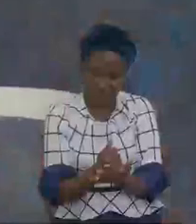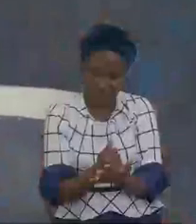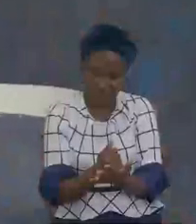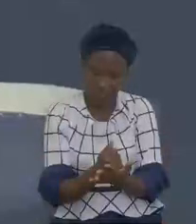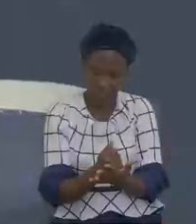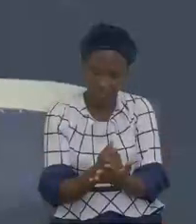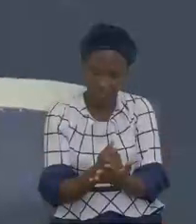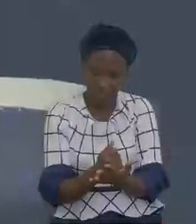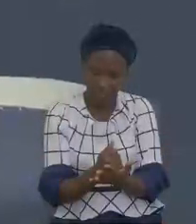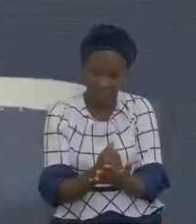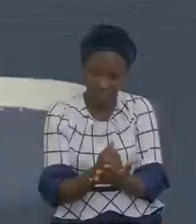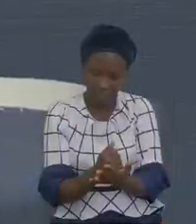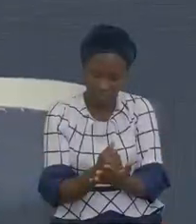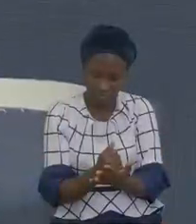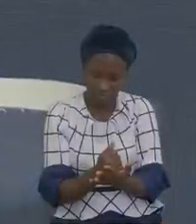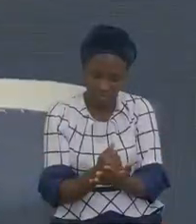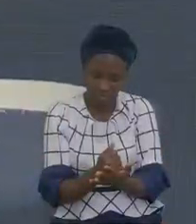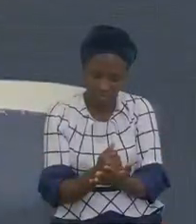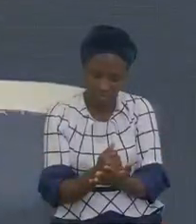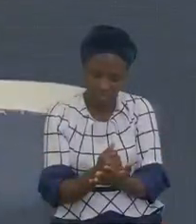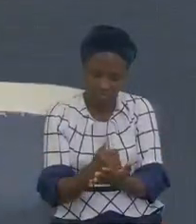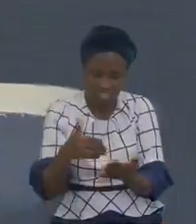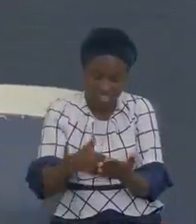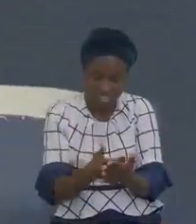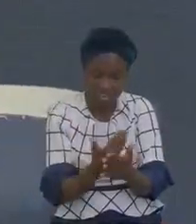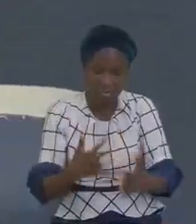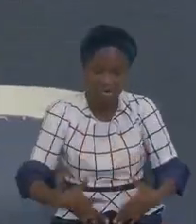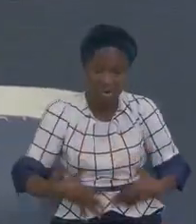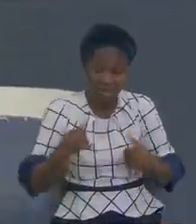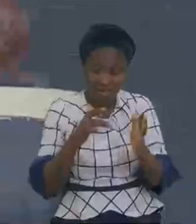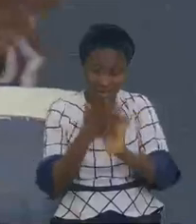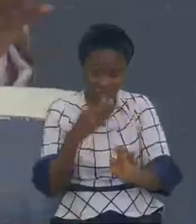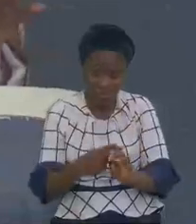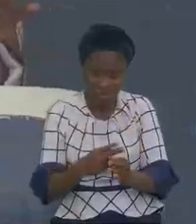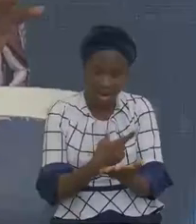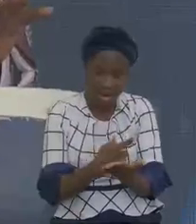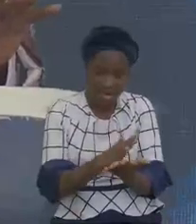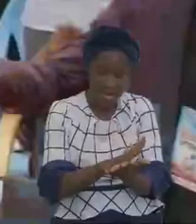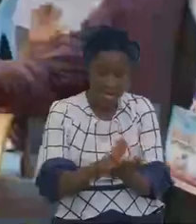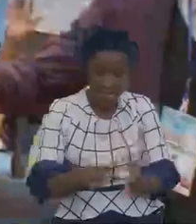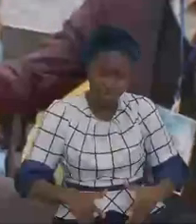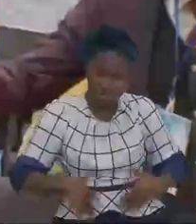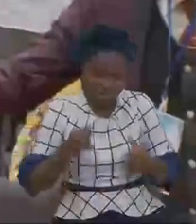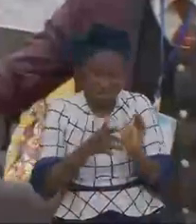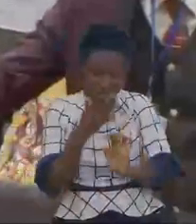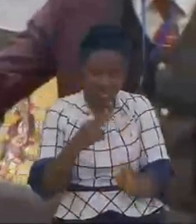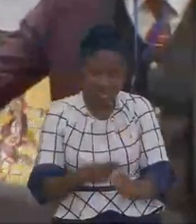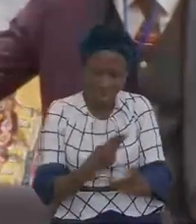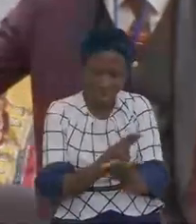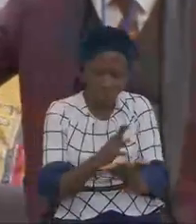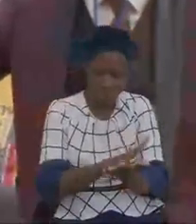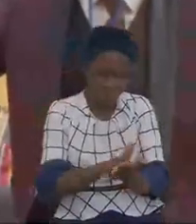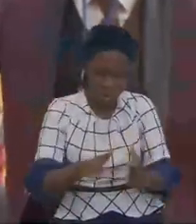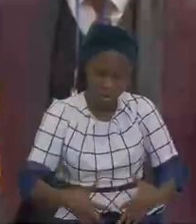Nouvelle vie, une vie juste, une vie de sainteté, une vie droite,